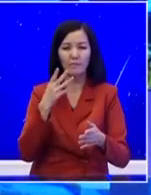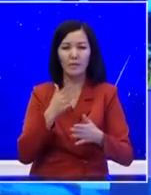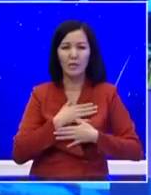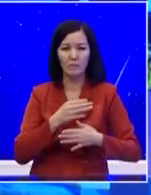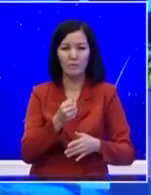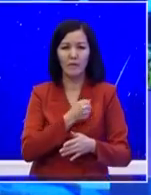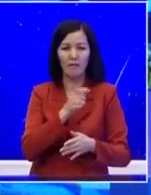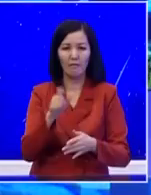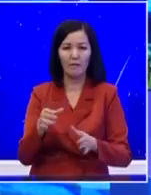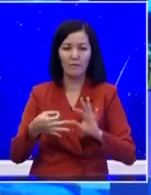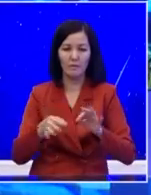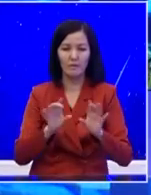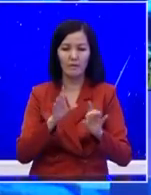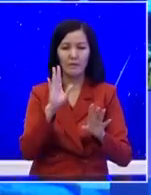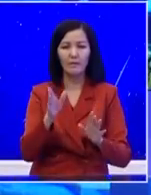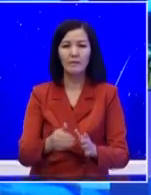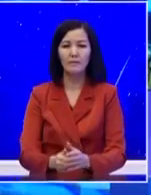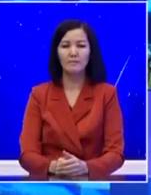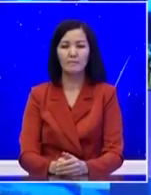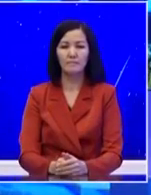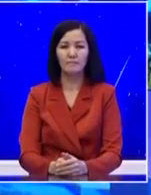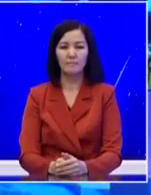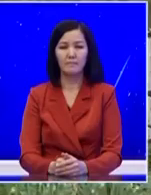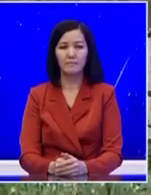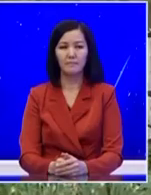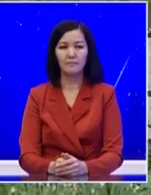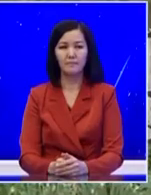бою солдатам. Подробности в следующем материале.